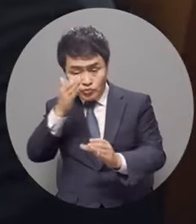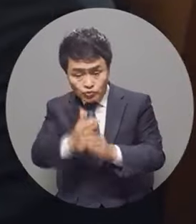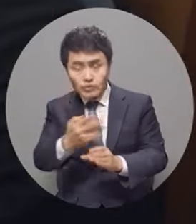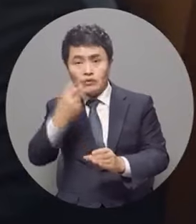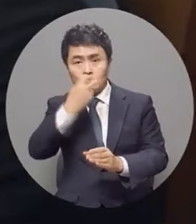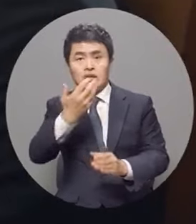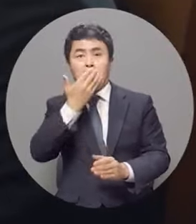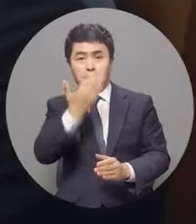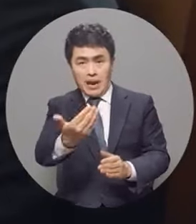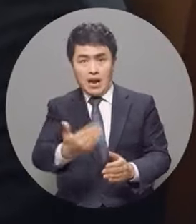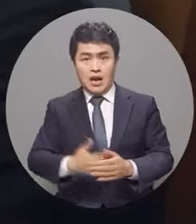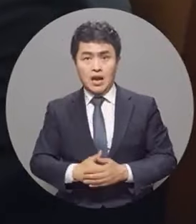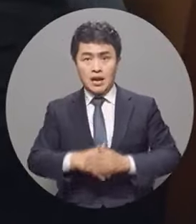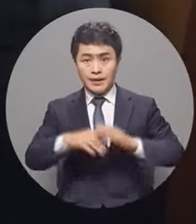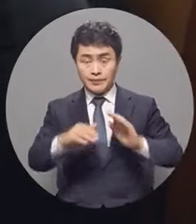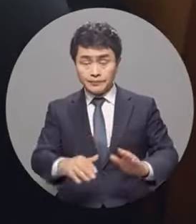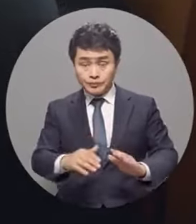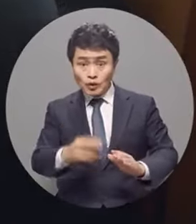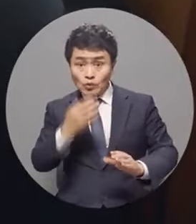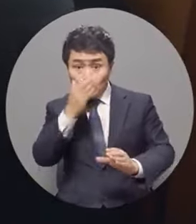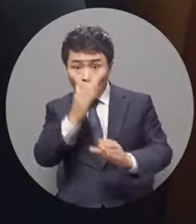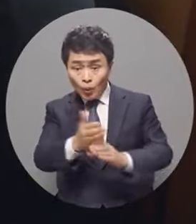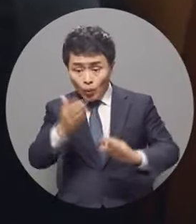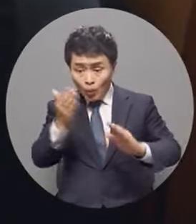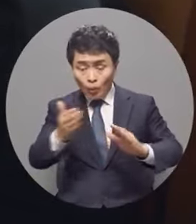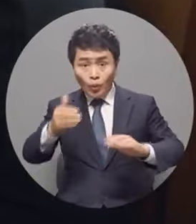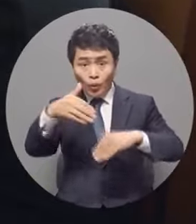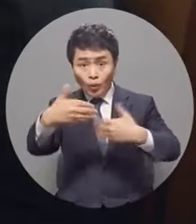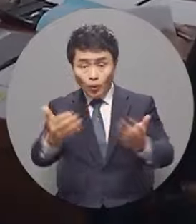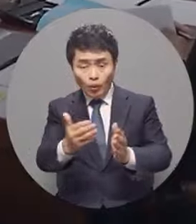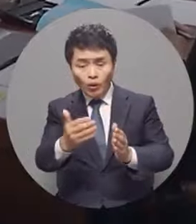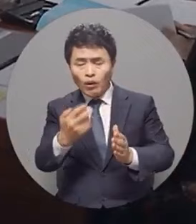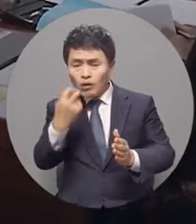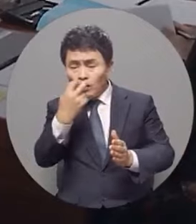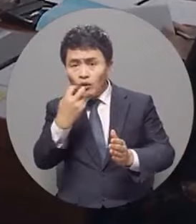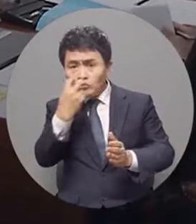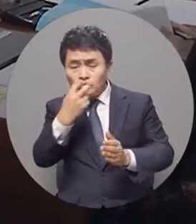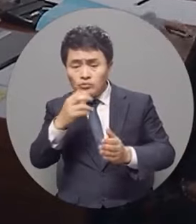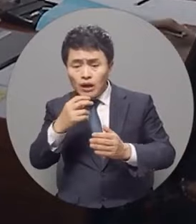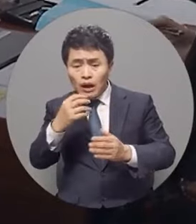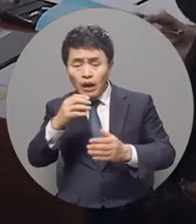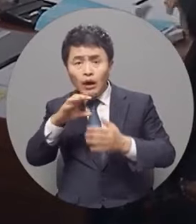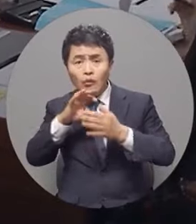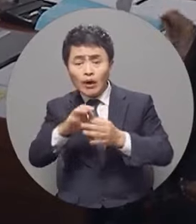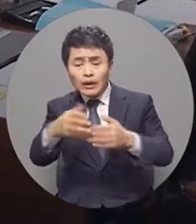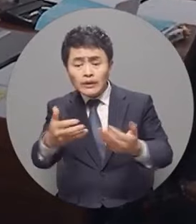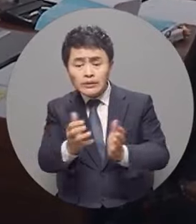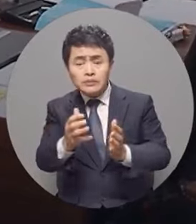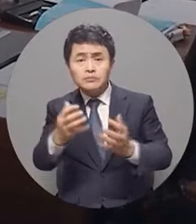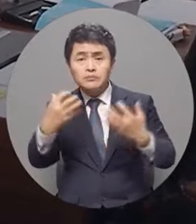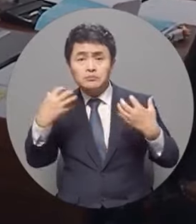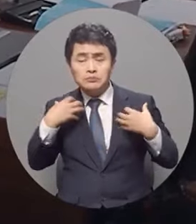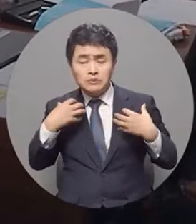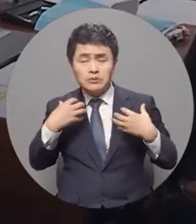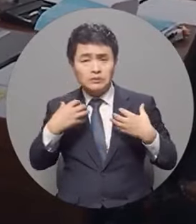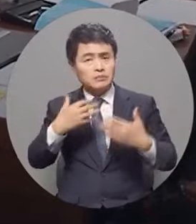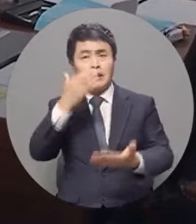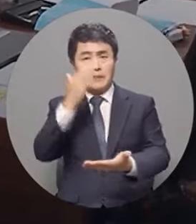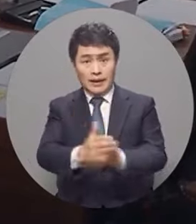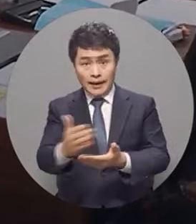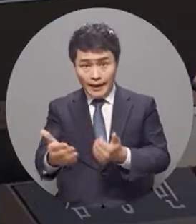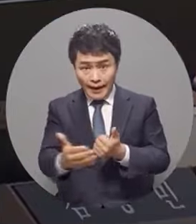가능하도록 했습니다. 수사 대상인 공직자들은 수사 관련 직무를 회피해야 합니다. 특별검사는